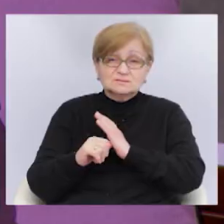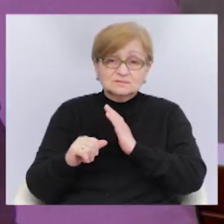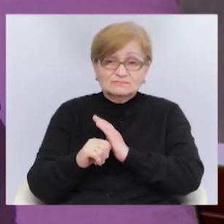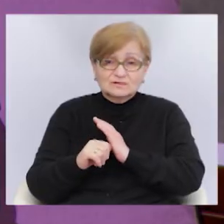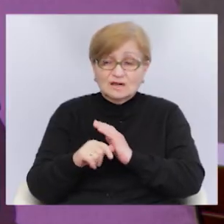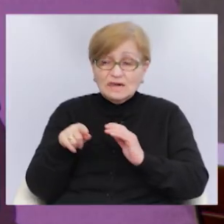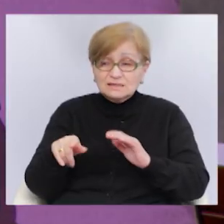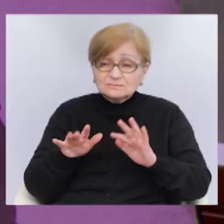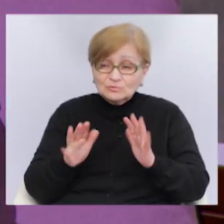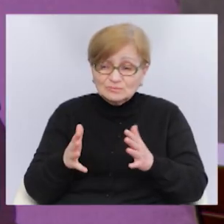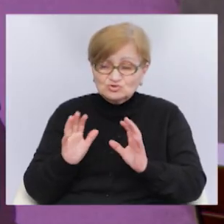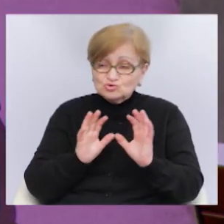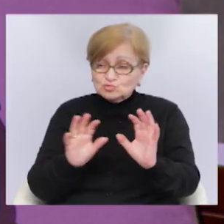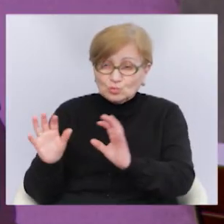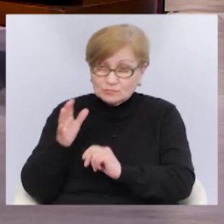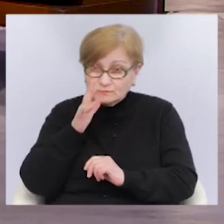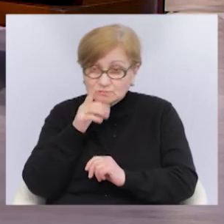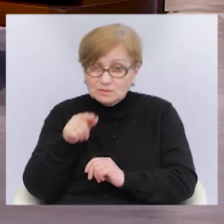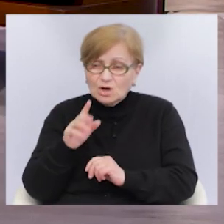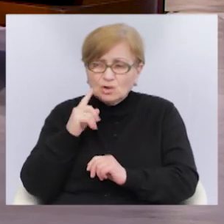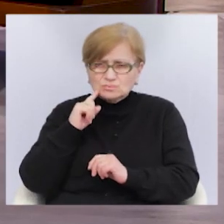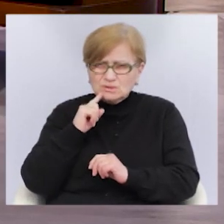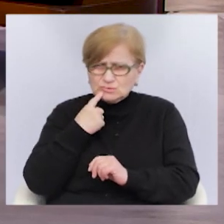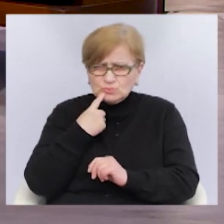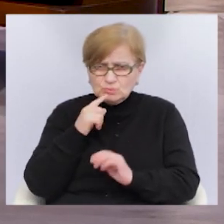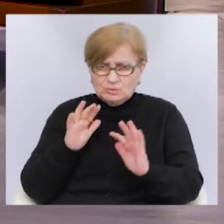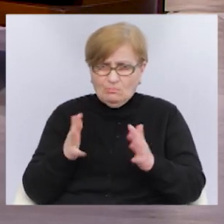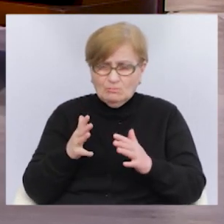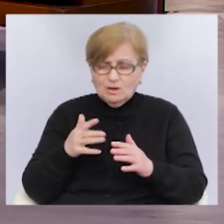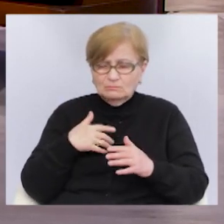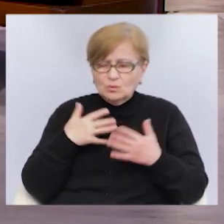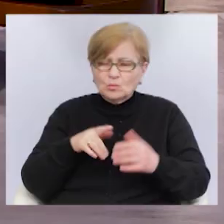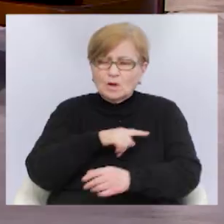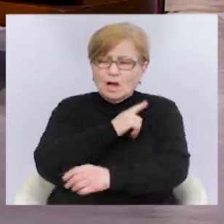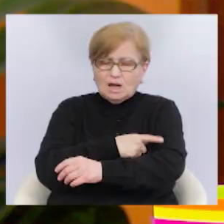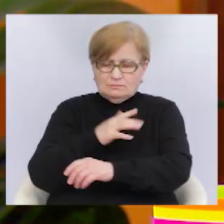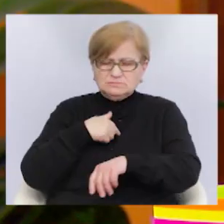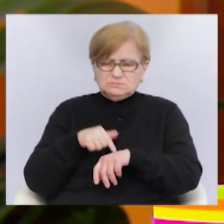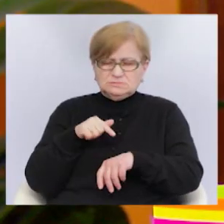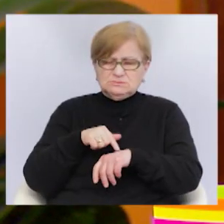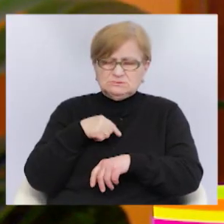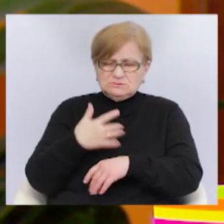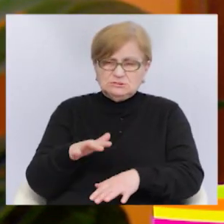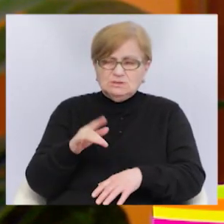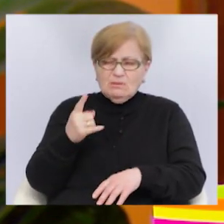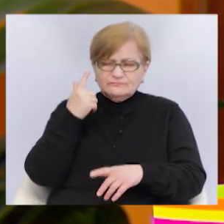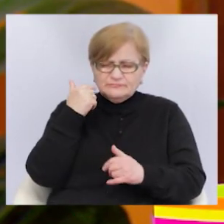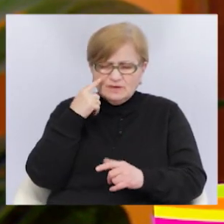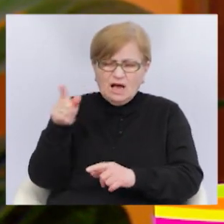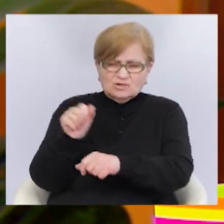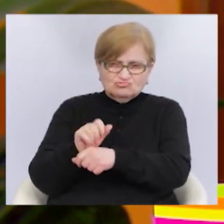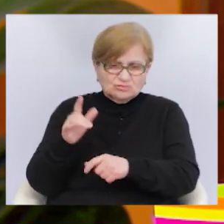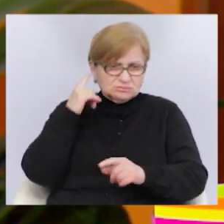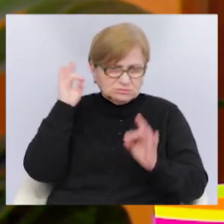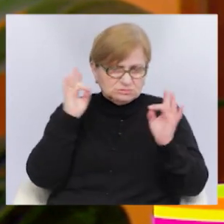იმ მომენტში, ზრუნვის მომენტში, იმ რთულ მომენტში, როცა ხვდები, რომ უკვე აღარ შეგილია, ხო? იმ მომენტში, როცა ბავშვი ტირის და არ